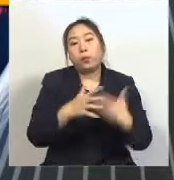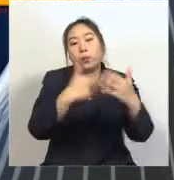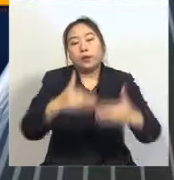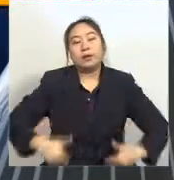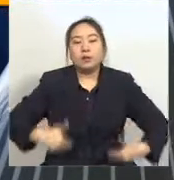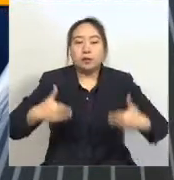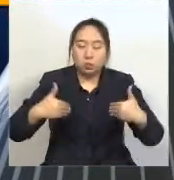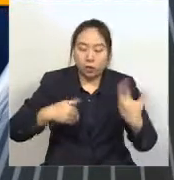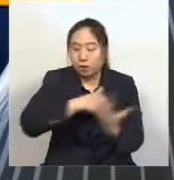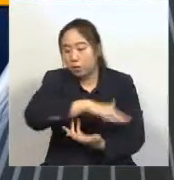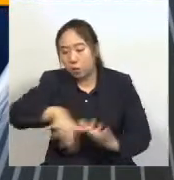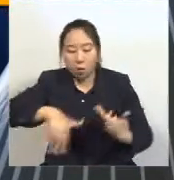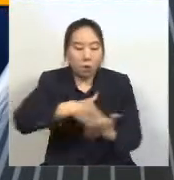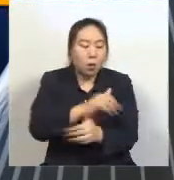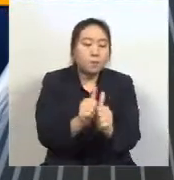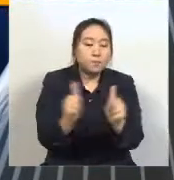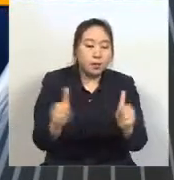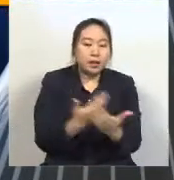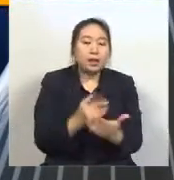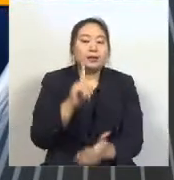ภาพชีวิตที่เป็นมิตรต่อสิ่งแวดล้อม